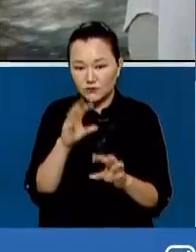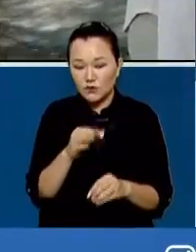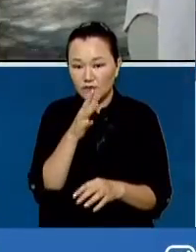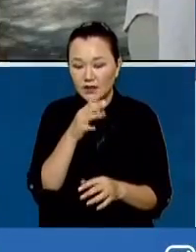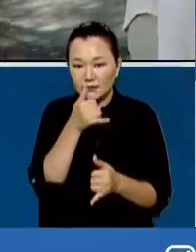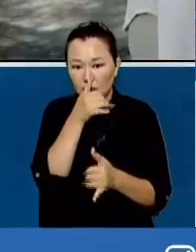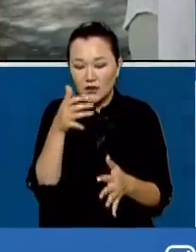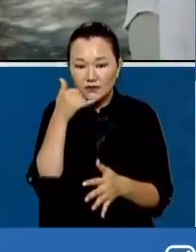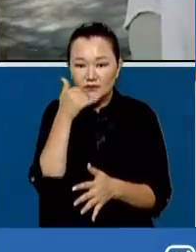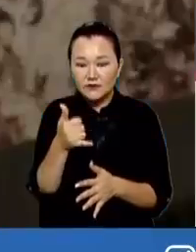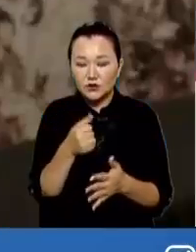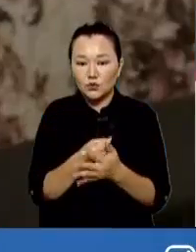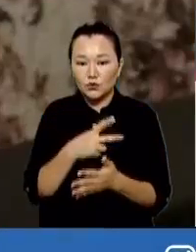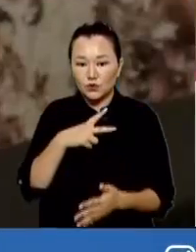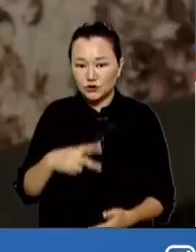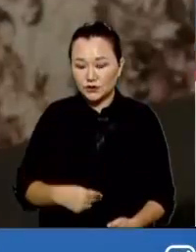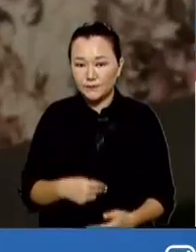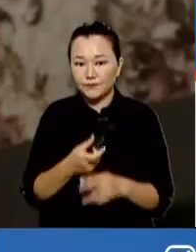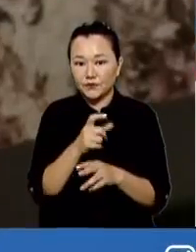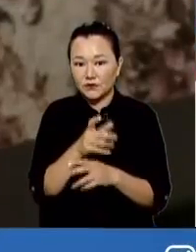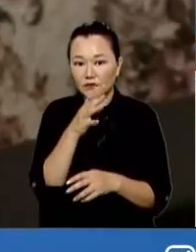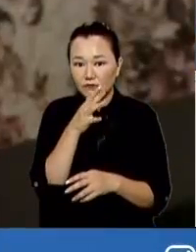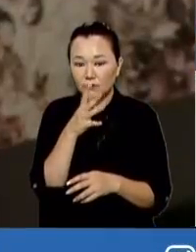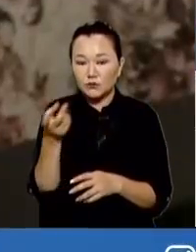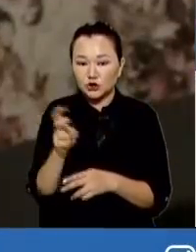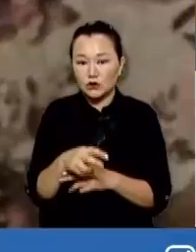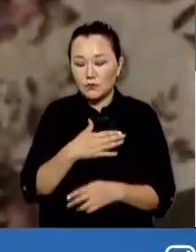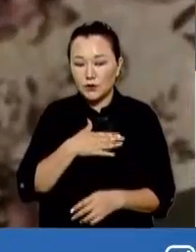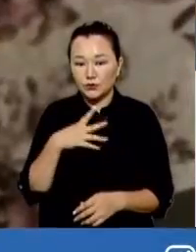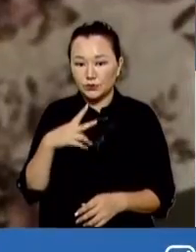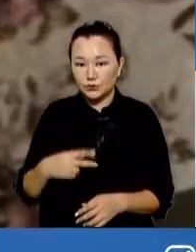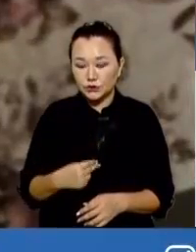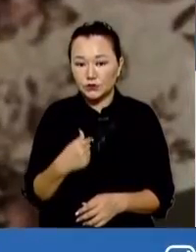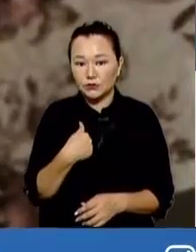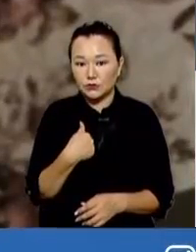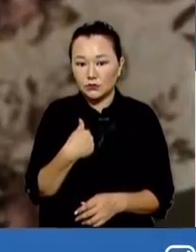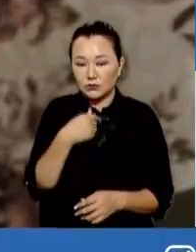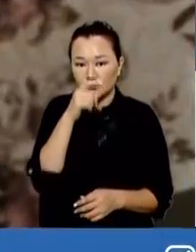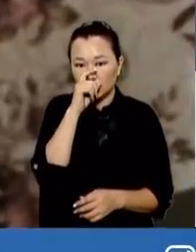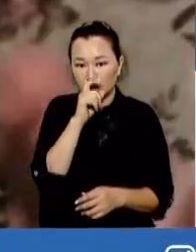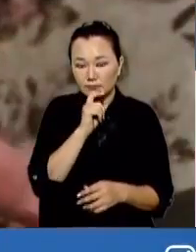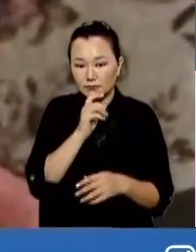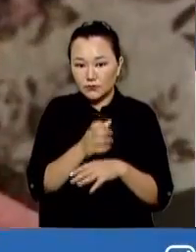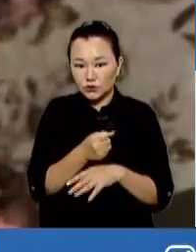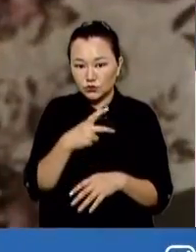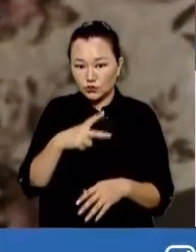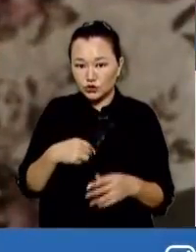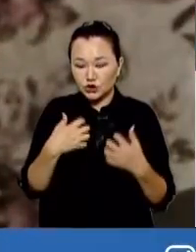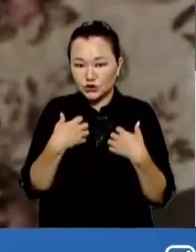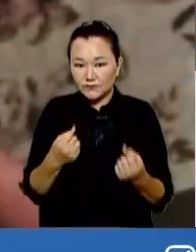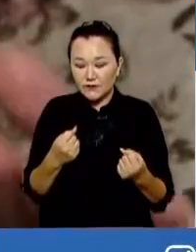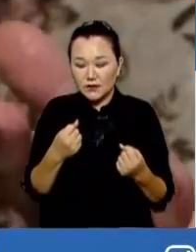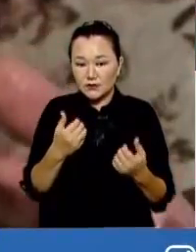не могла дозвониться до нее. А в это время пришла моя дочь. Я в недоумении. Дочь